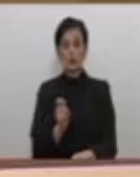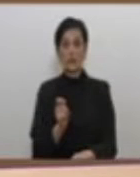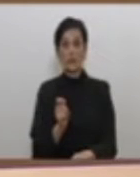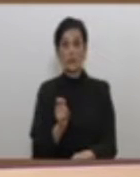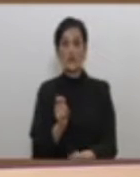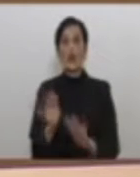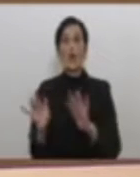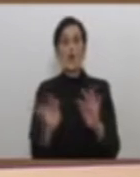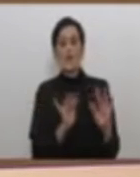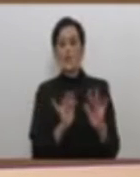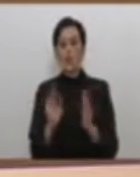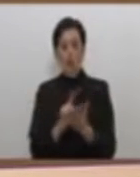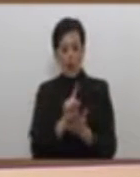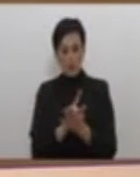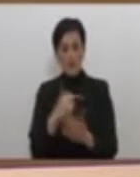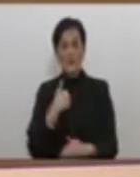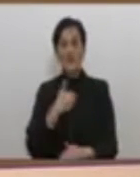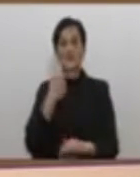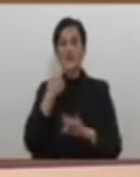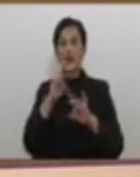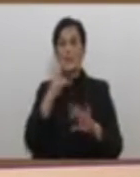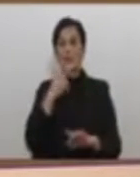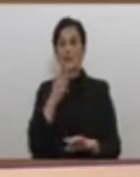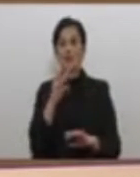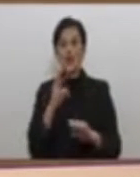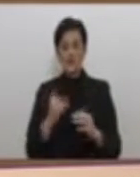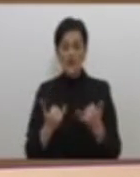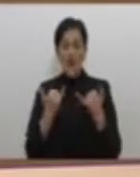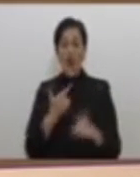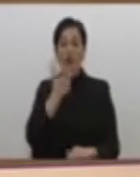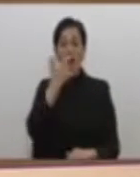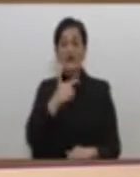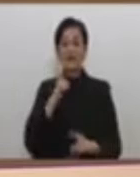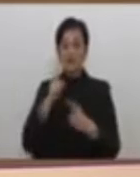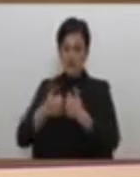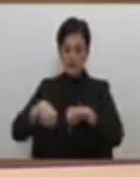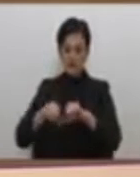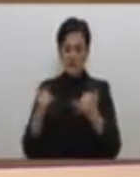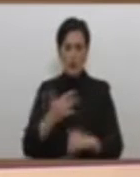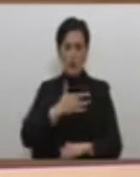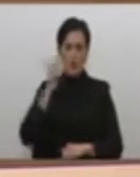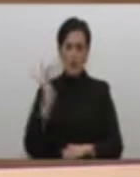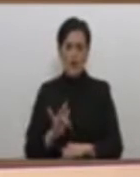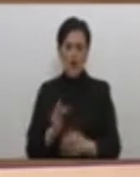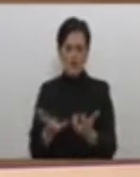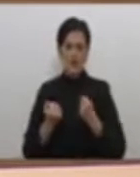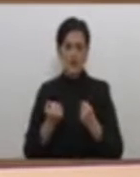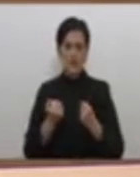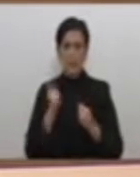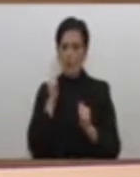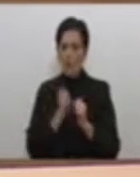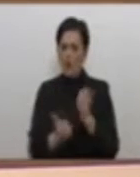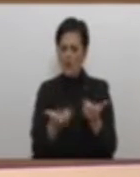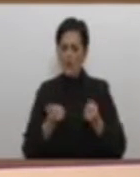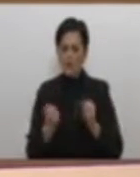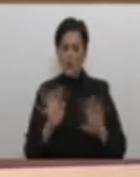პროცედურაზე აუცილებლად უნდა გითხრათ ბატონ შალვა, რომ დაუყოვნებლივ ეთიკის საბჭომ უნდა მიიღოს უმკაცრესი ზომები, იმიტომ რომ ყოველად